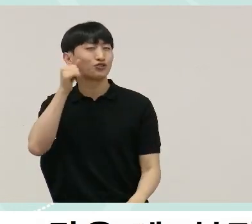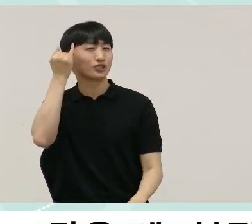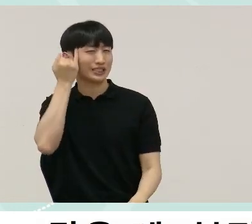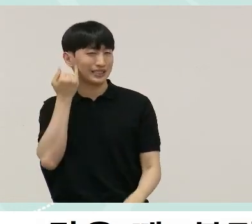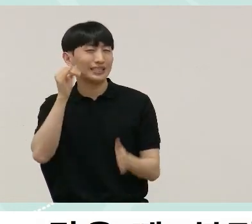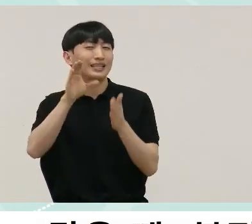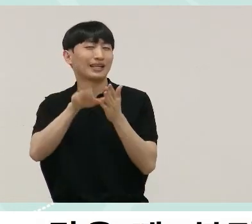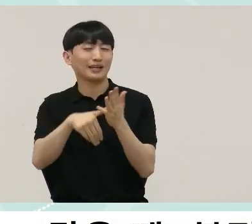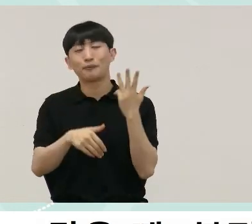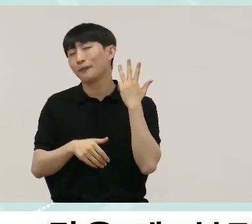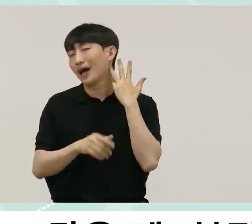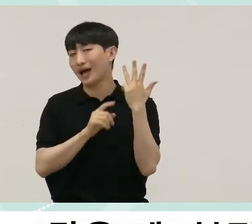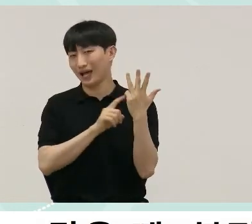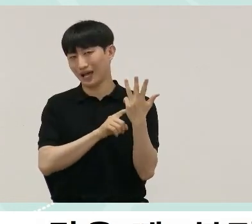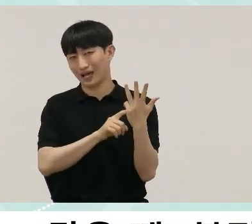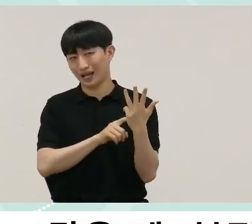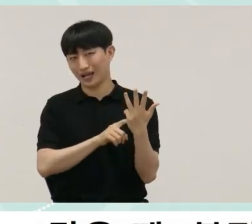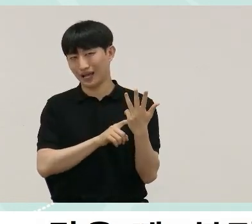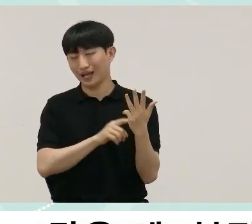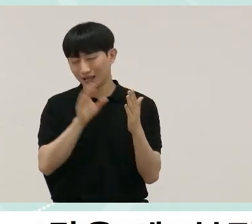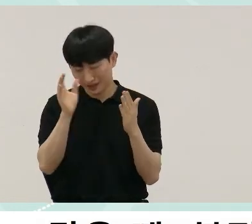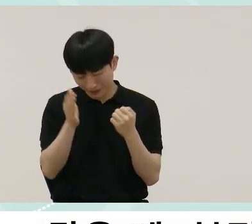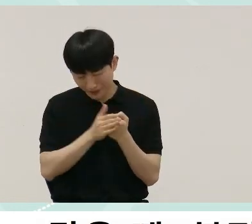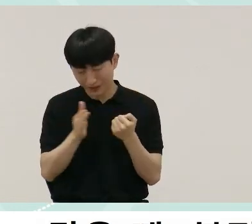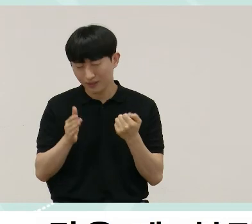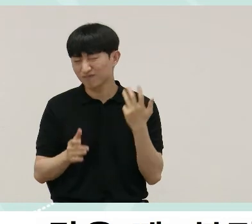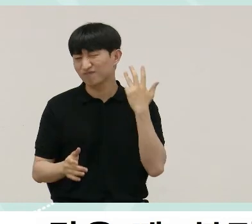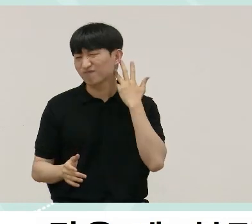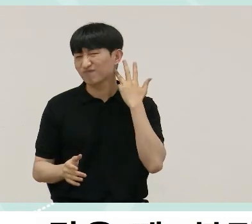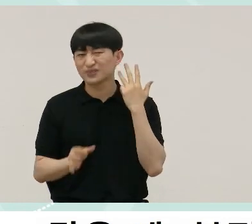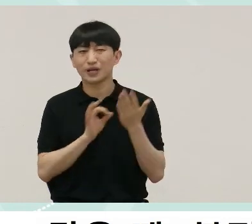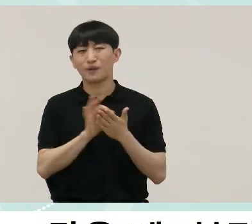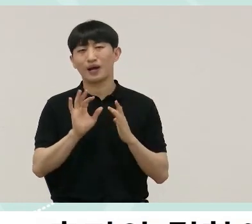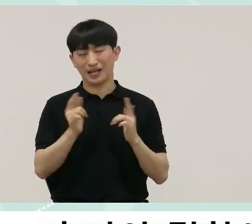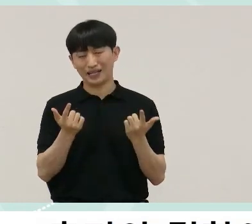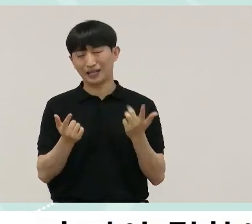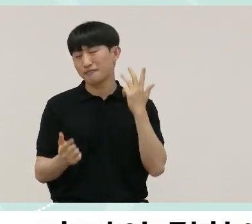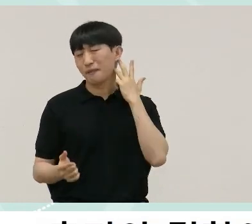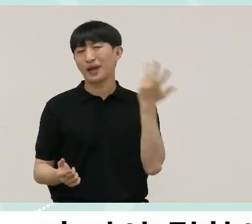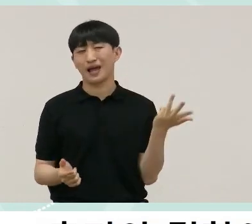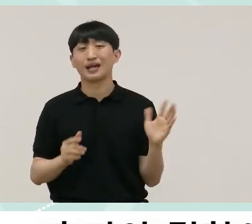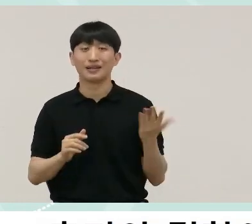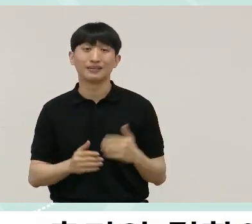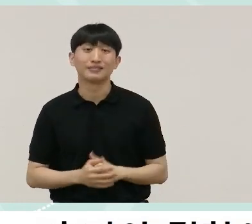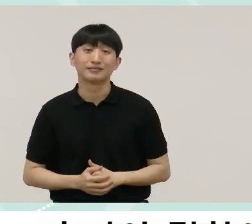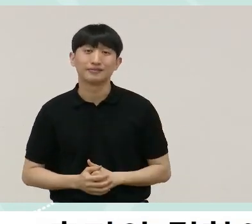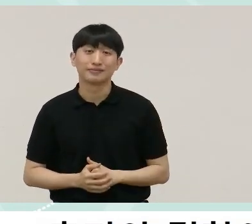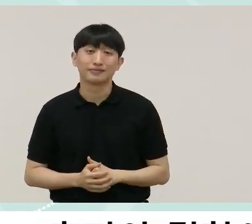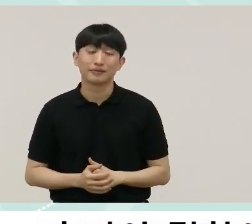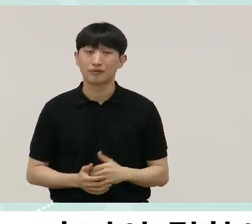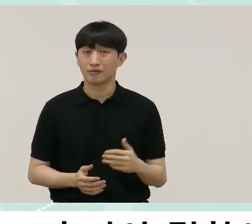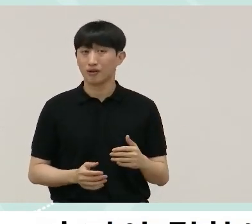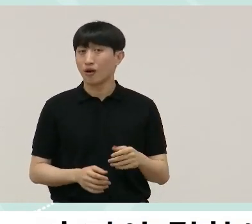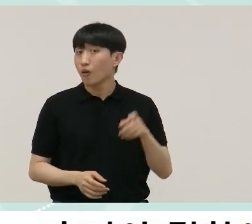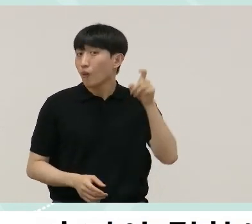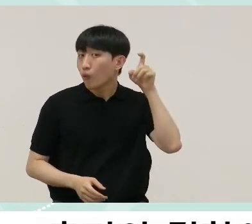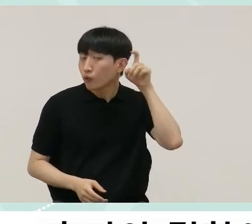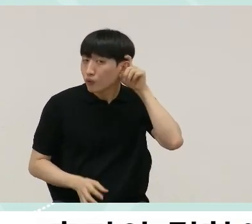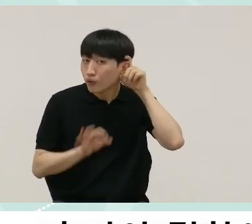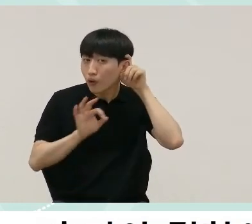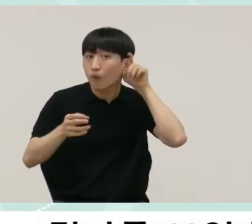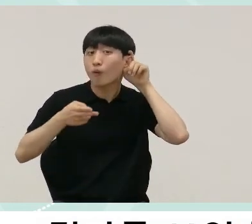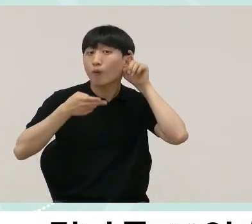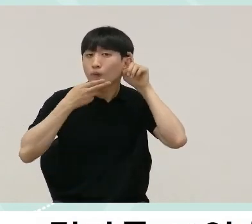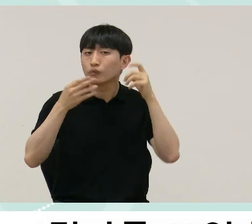결합이 되면서 와우를 잘 사용하지 않는 결과를 보였습니다. 즉 보청기를 사용하지 않으니까 소리에 대한